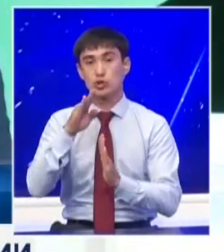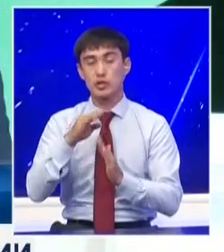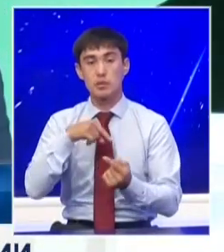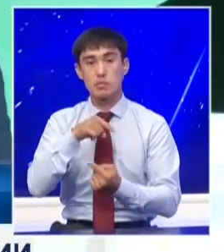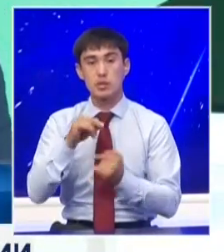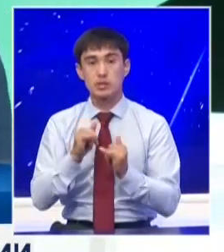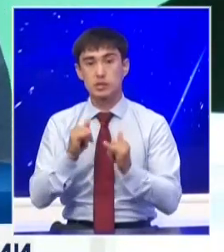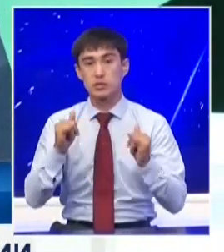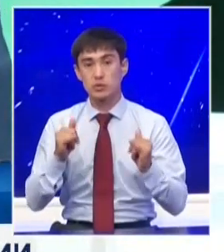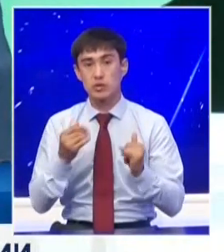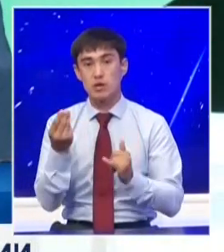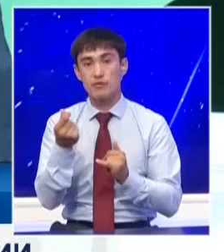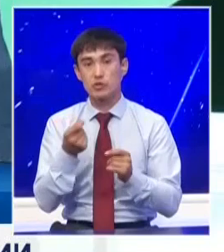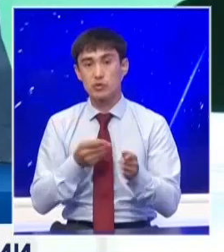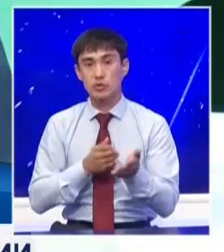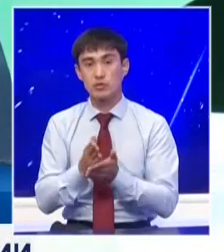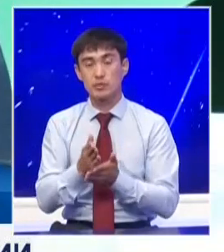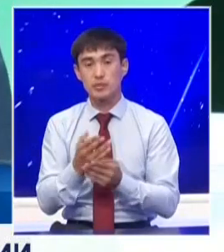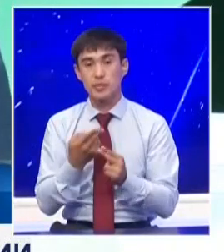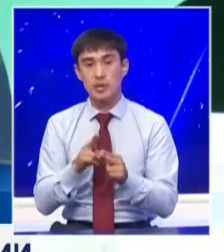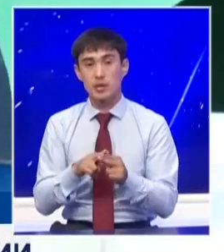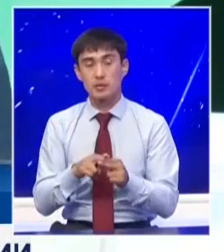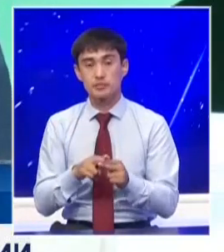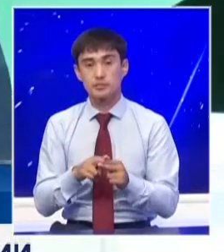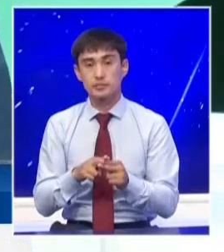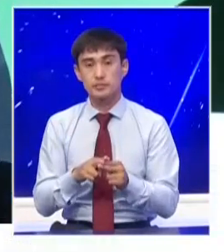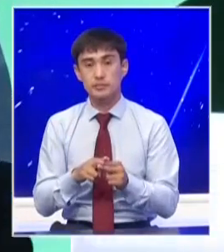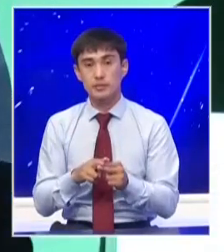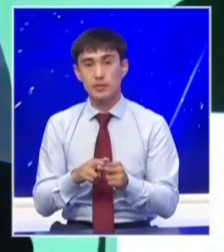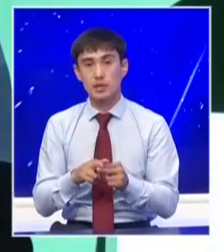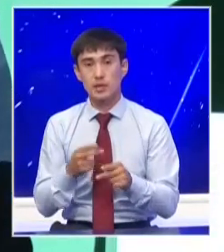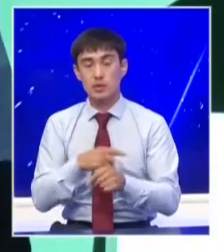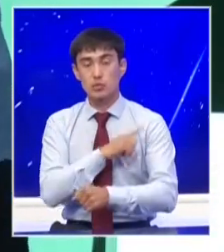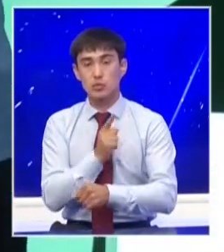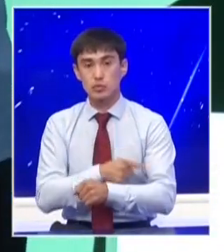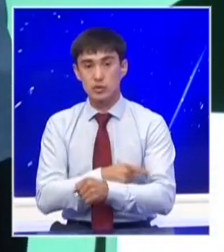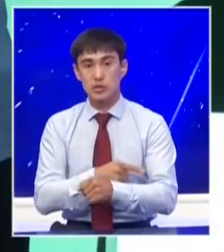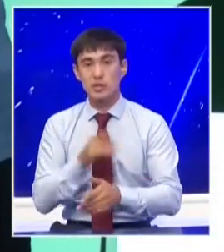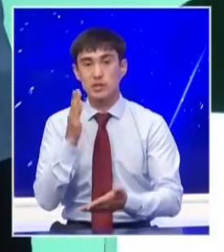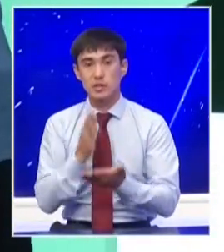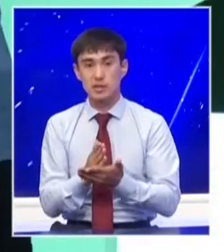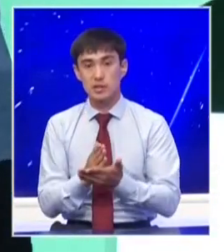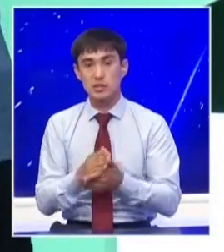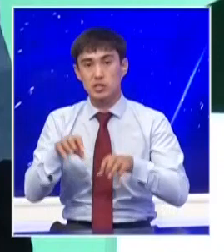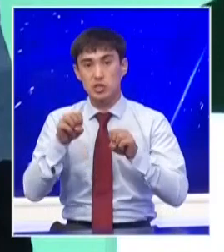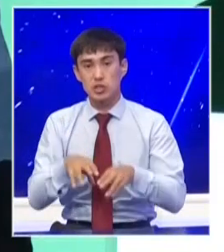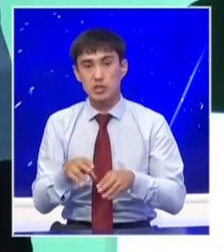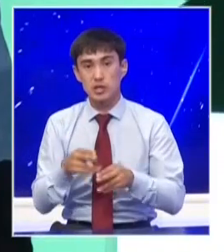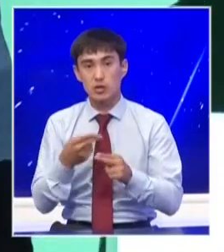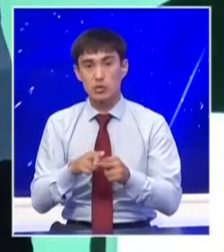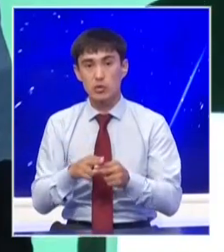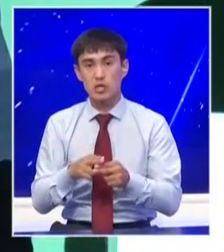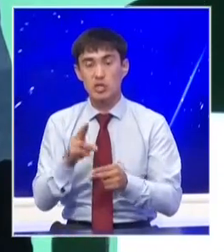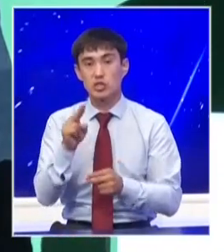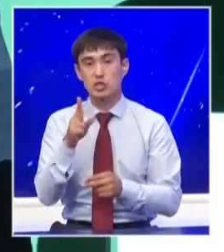особенно инвестиционного климата. Собственно, отражением этих усилий и есть то решение, которое приняло